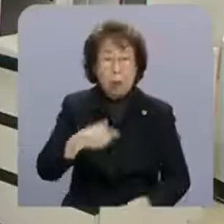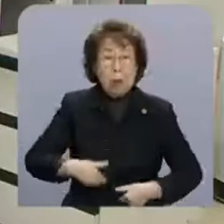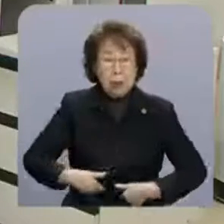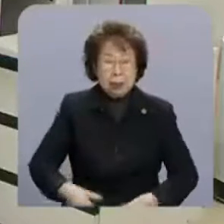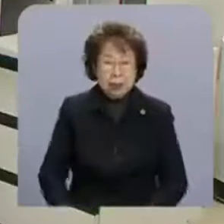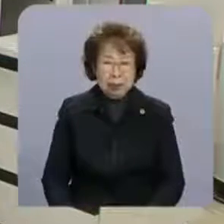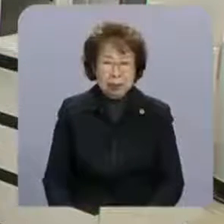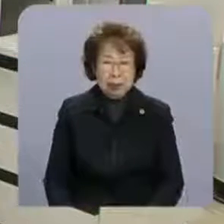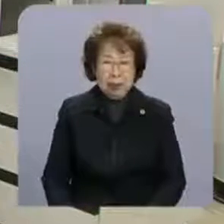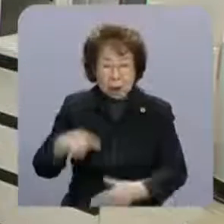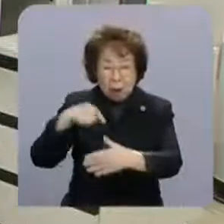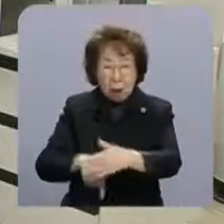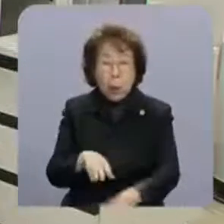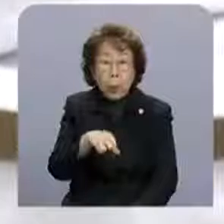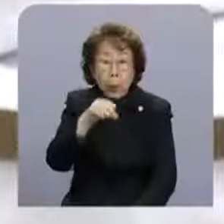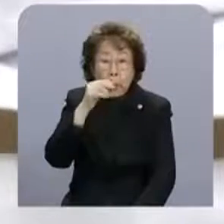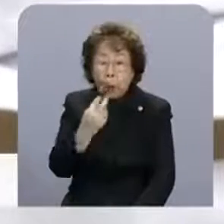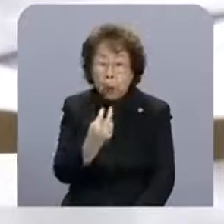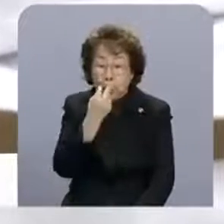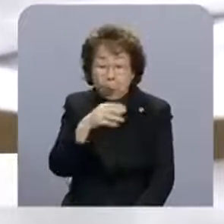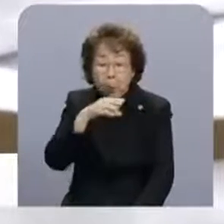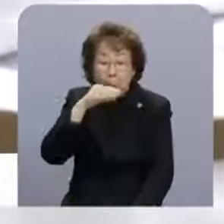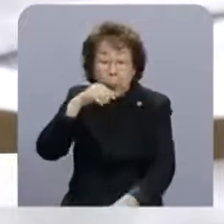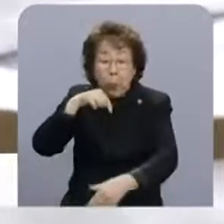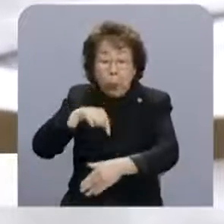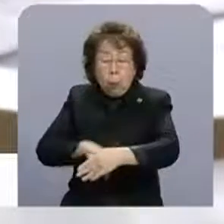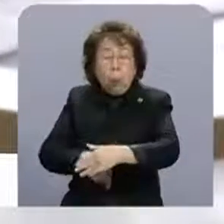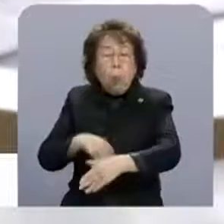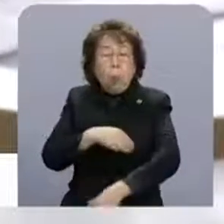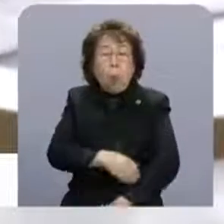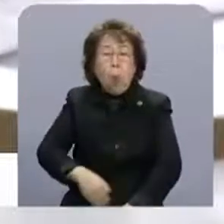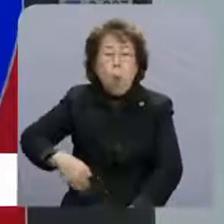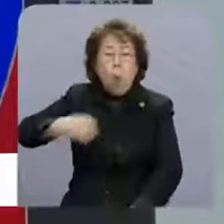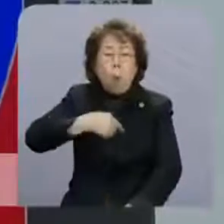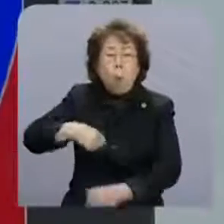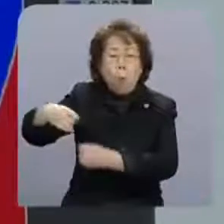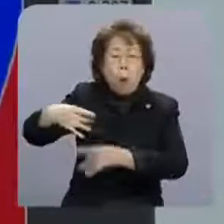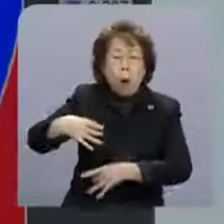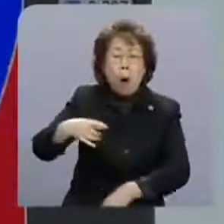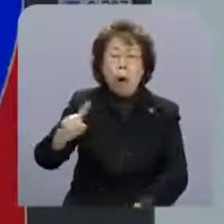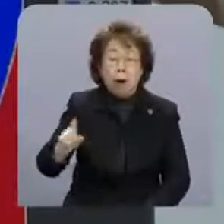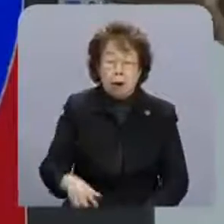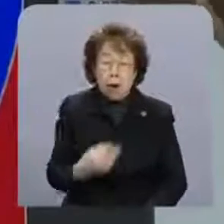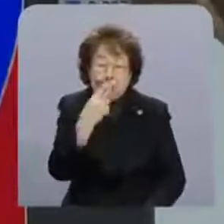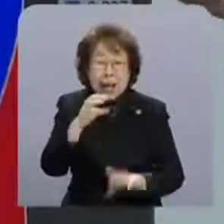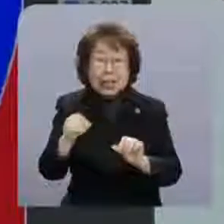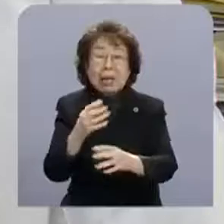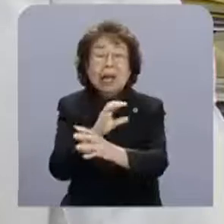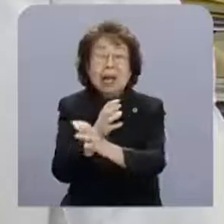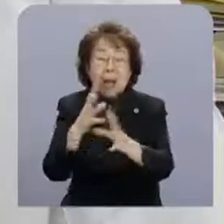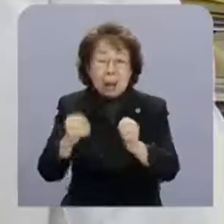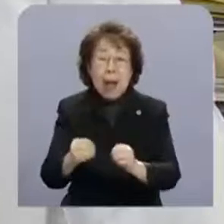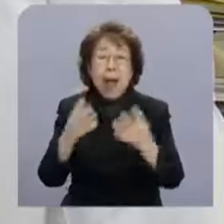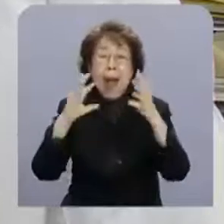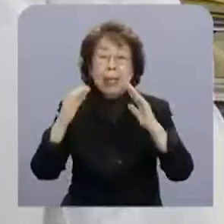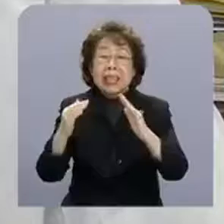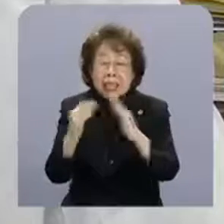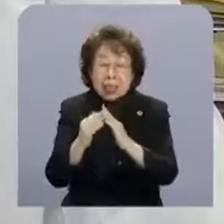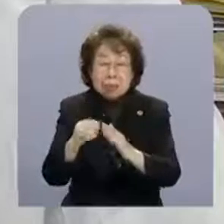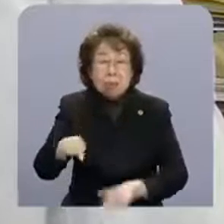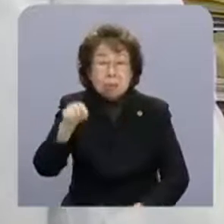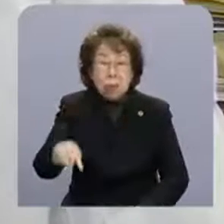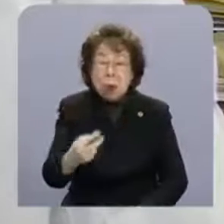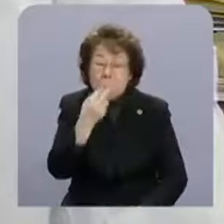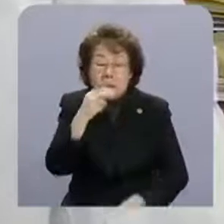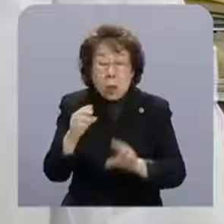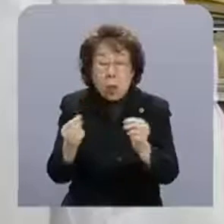연구진은 체내 흡입된 미세 플라스틱이 인체에 미치는 영향과 플라스틱 장난감이 많은 어린이 놀이 시설의 대기